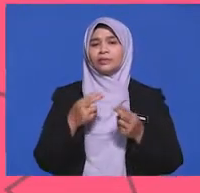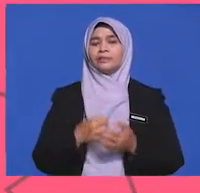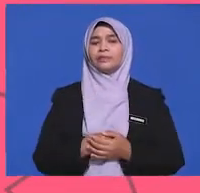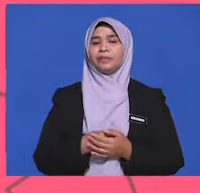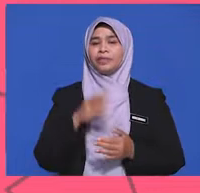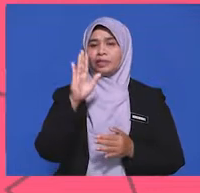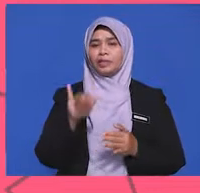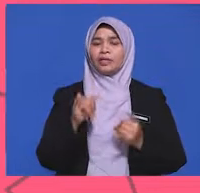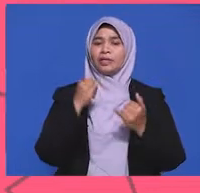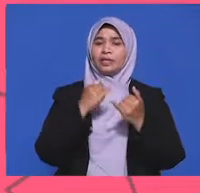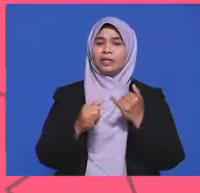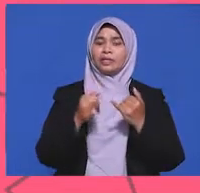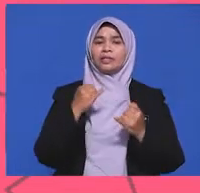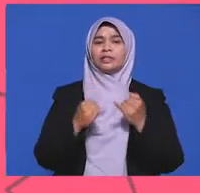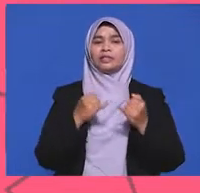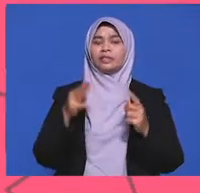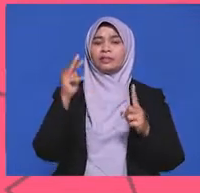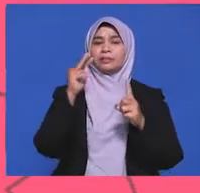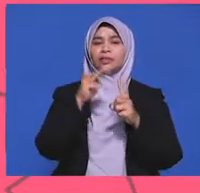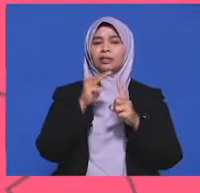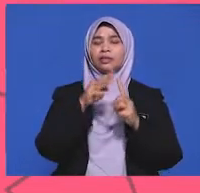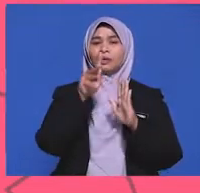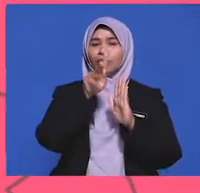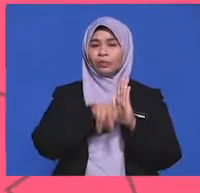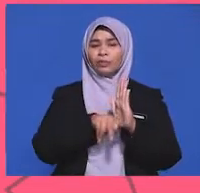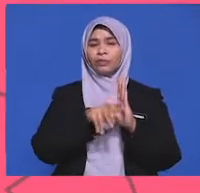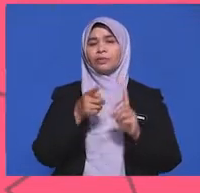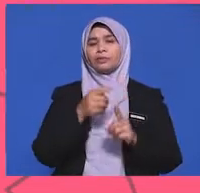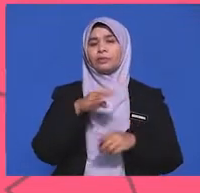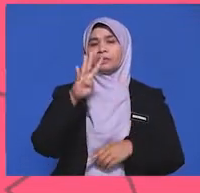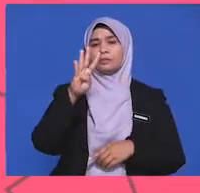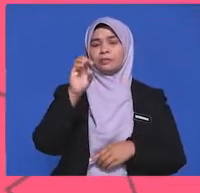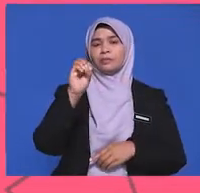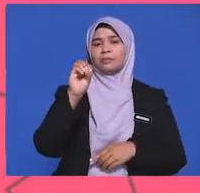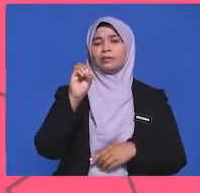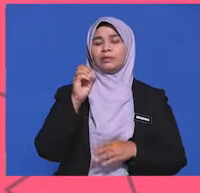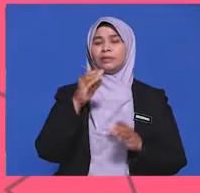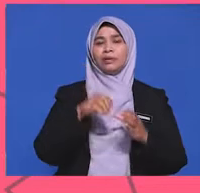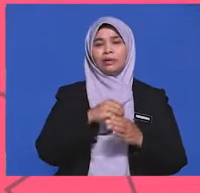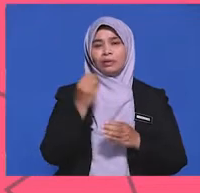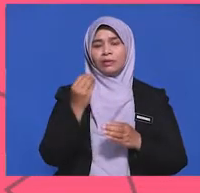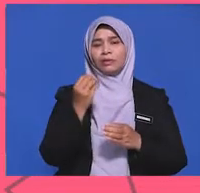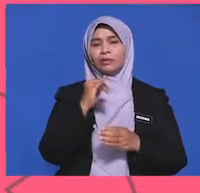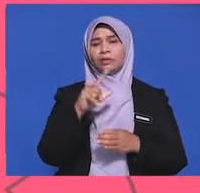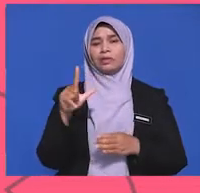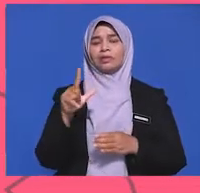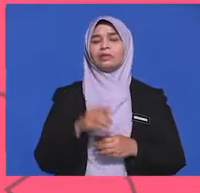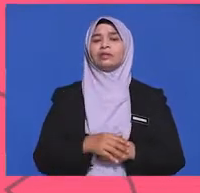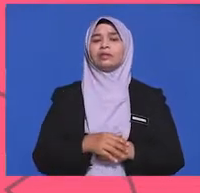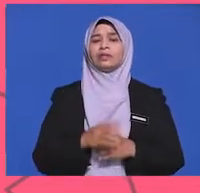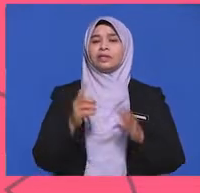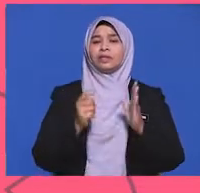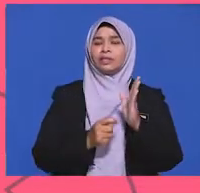Yang terakhir, jika markah kurang daripada 40, output yang diperolehi